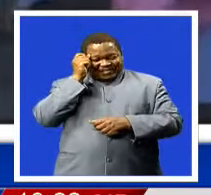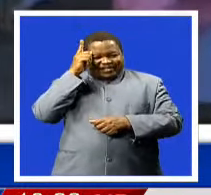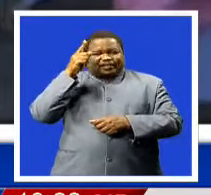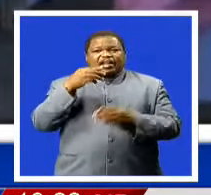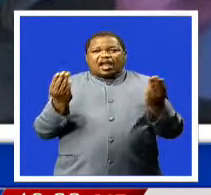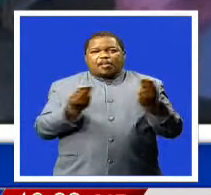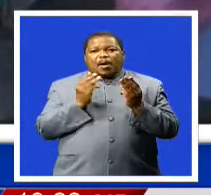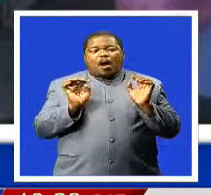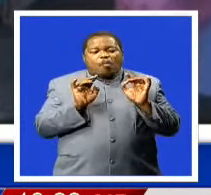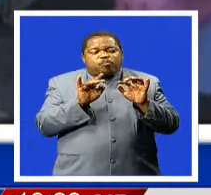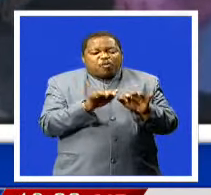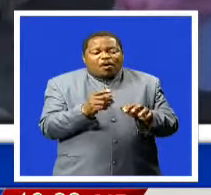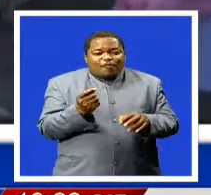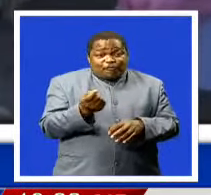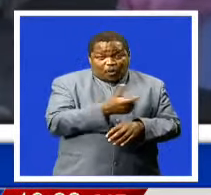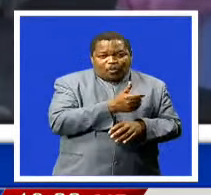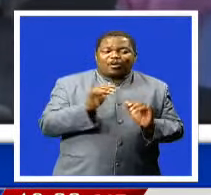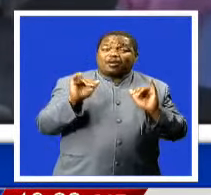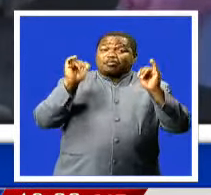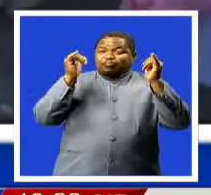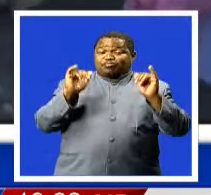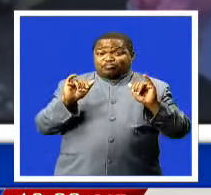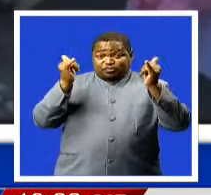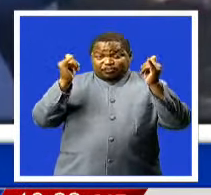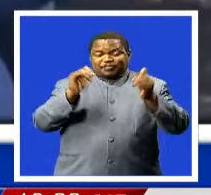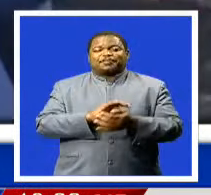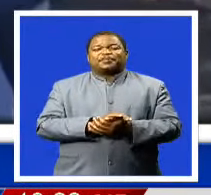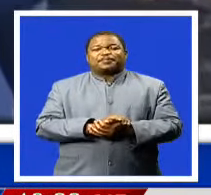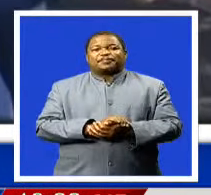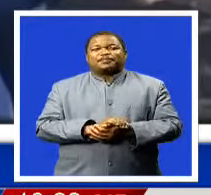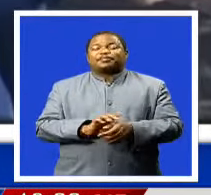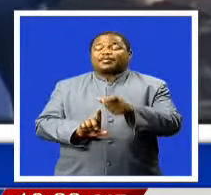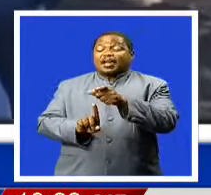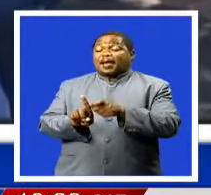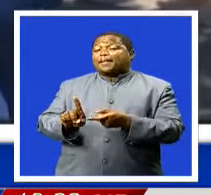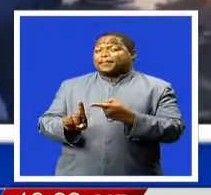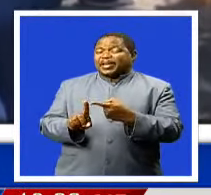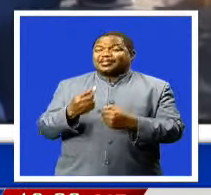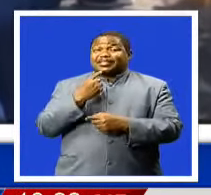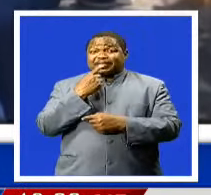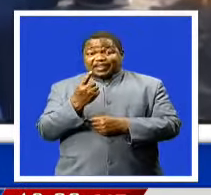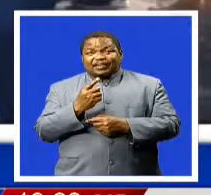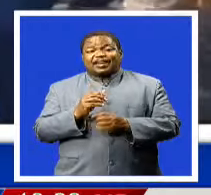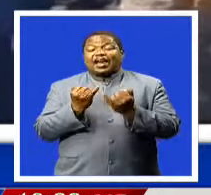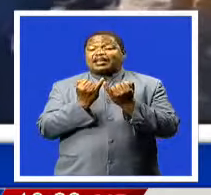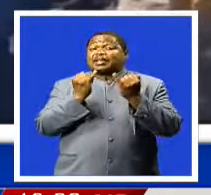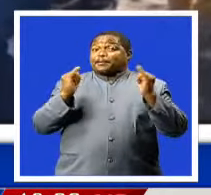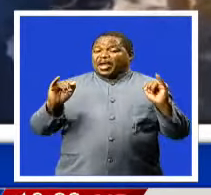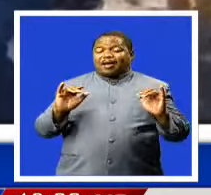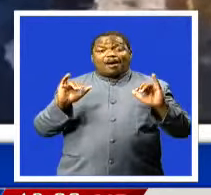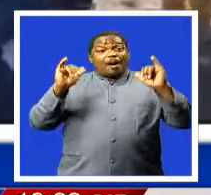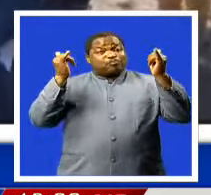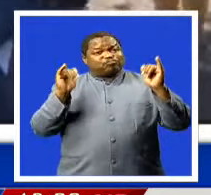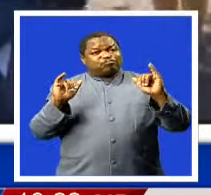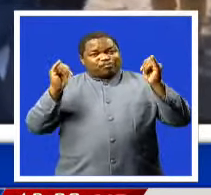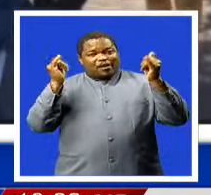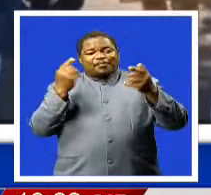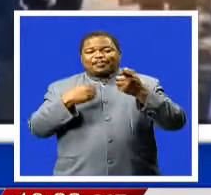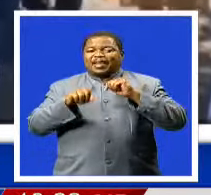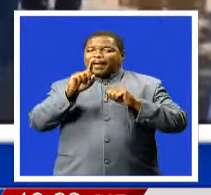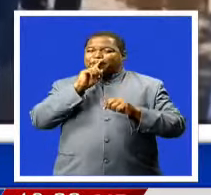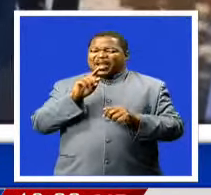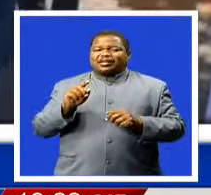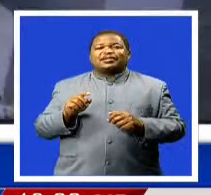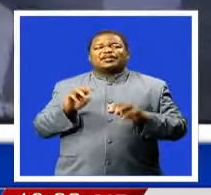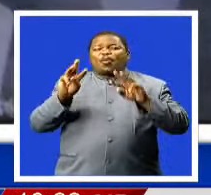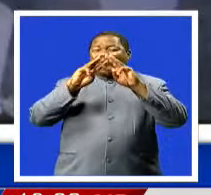inkulumo yemengameli live laseNdiya Shri Ramnath Kovind uthe bagubha ndiphethe nje umhlaba ubhekene nesisa se-COVID-19 kodwa